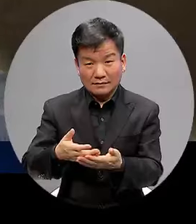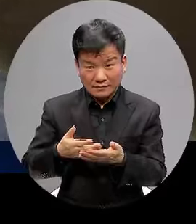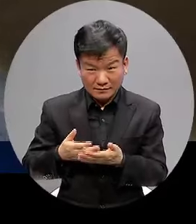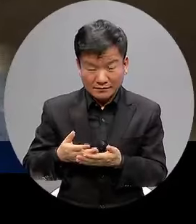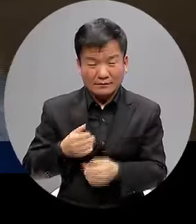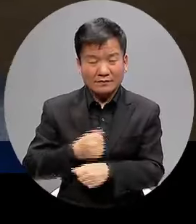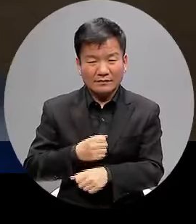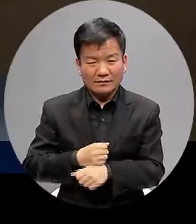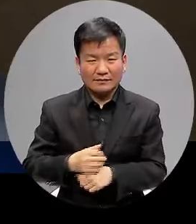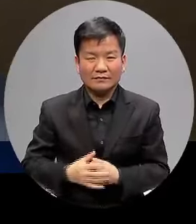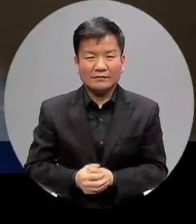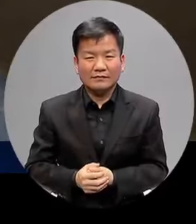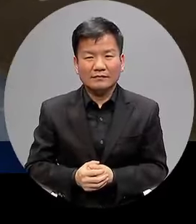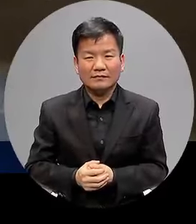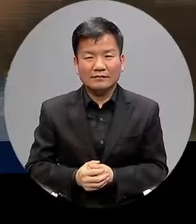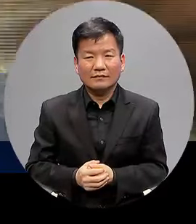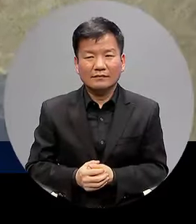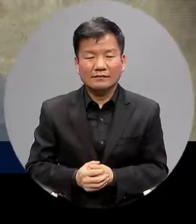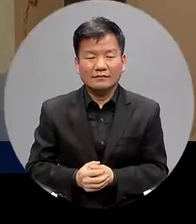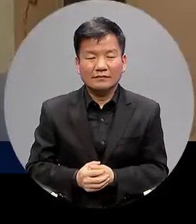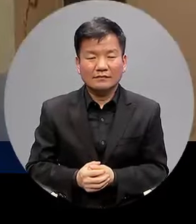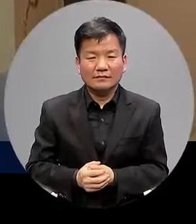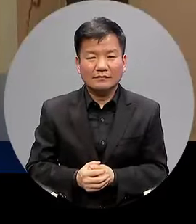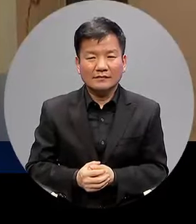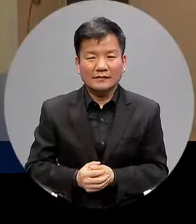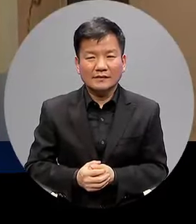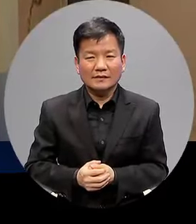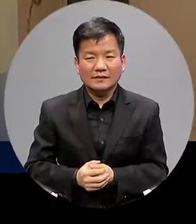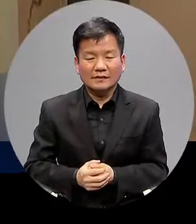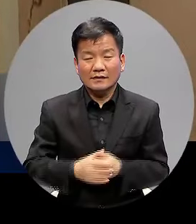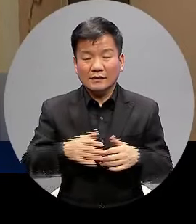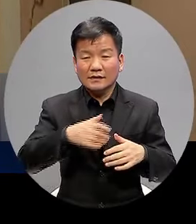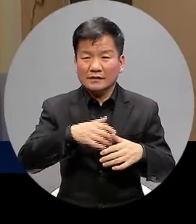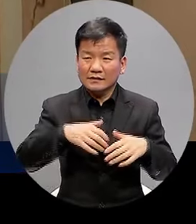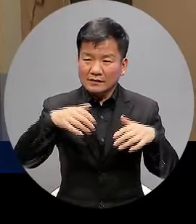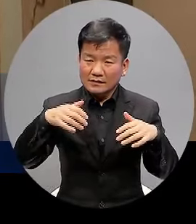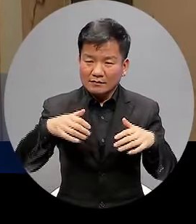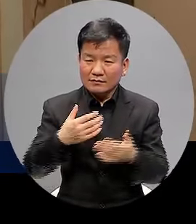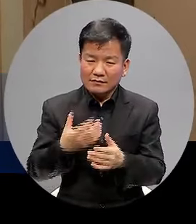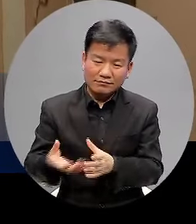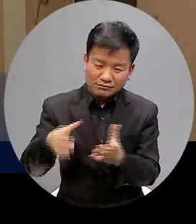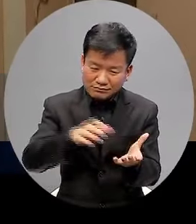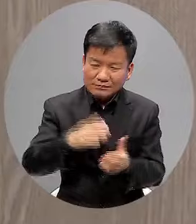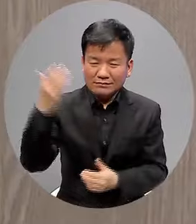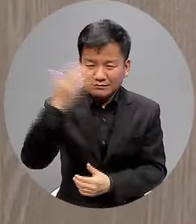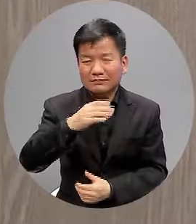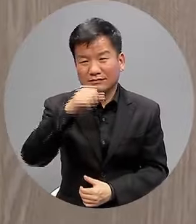이제 걸어가고 일단 비우니까 위생적으로 좋잖아요.